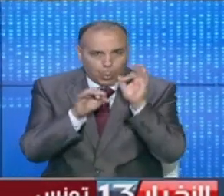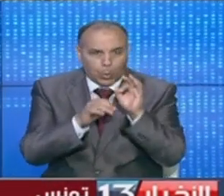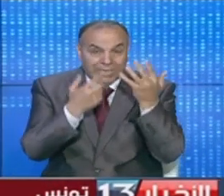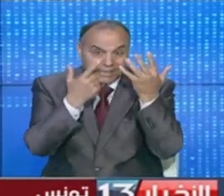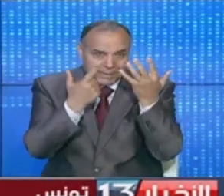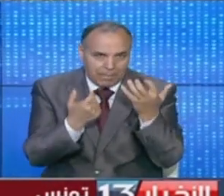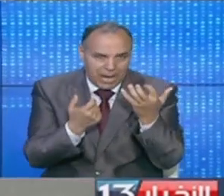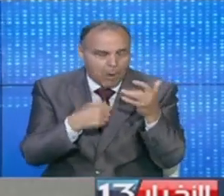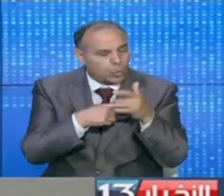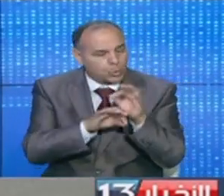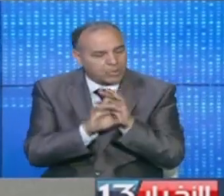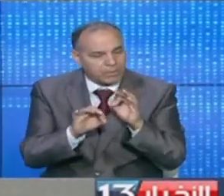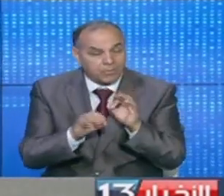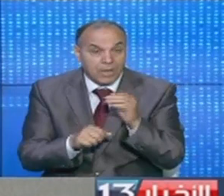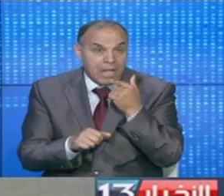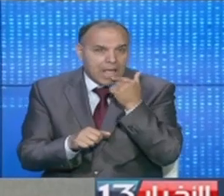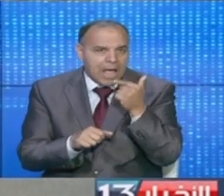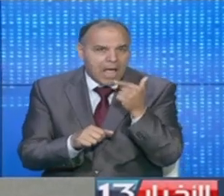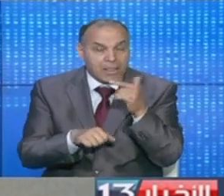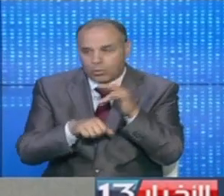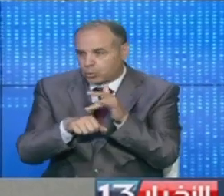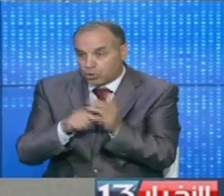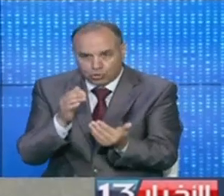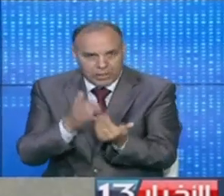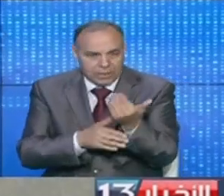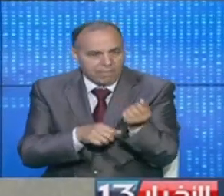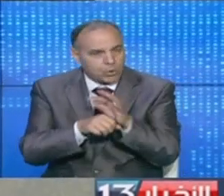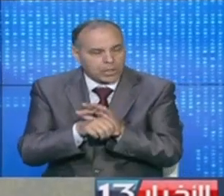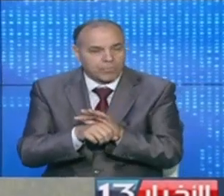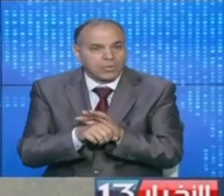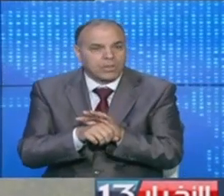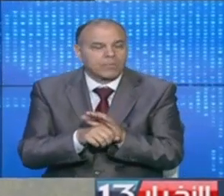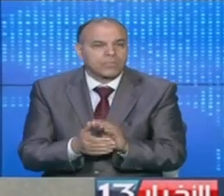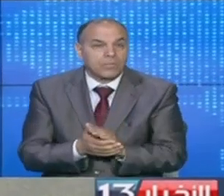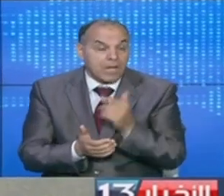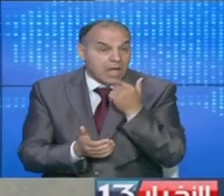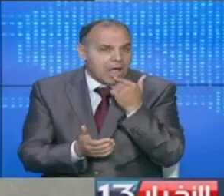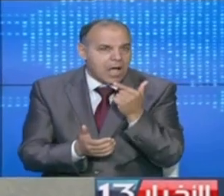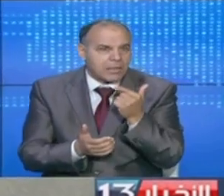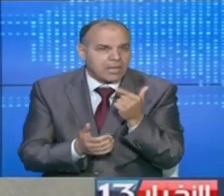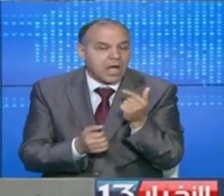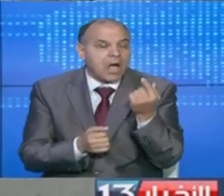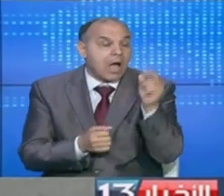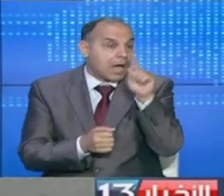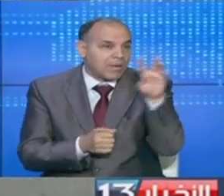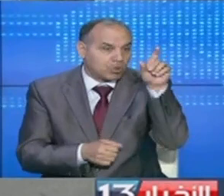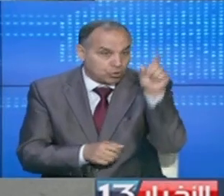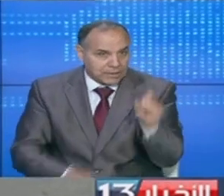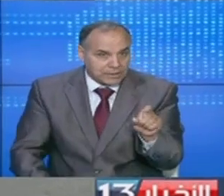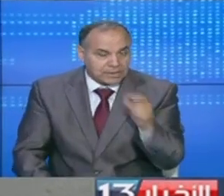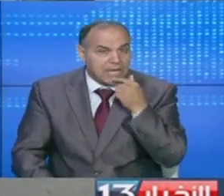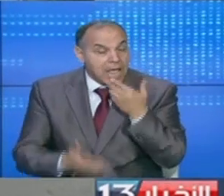السابع عشر على التوالي اي اصابه جديده بفيروس يكون المستجد وان اربعه عشر شخصا